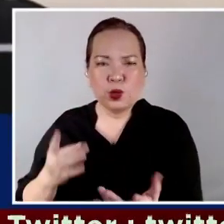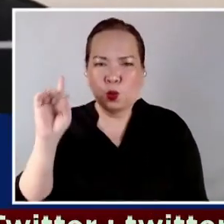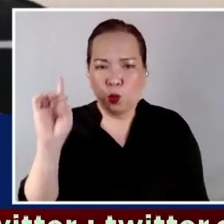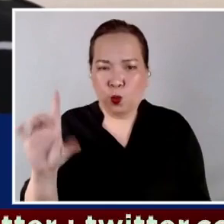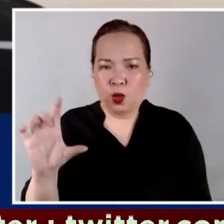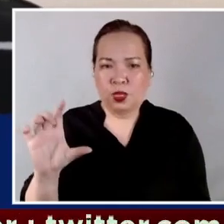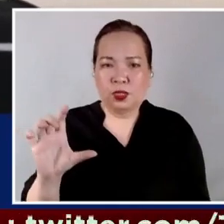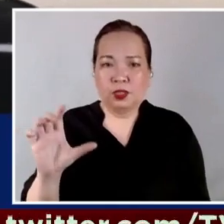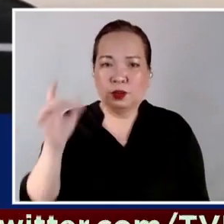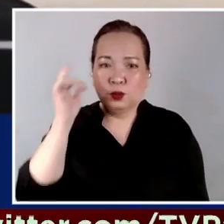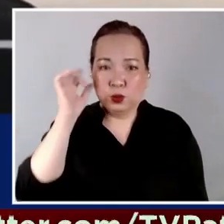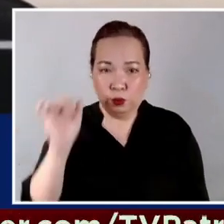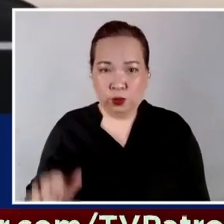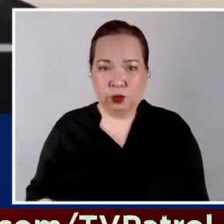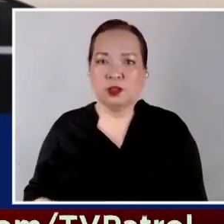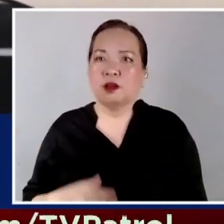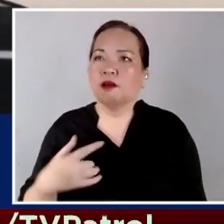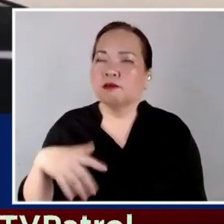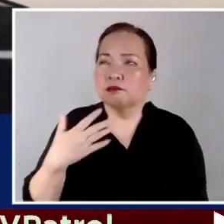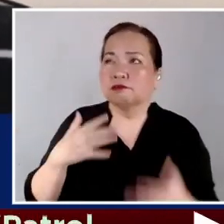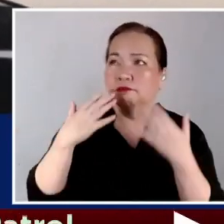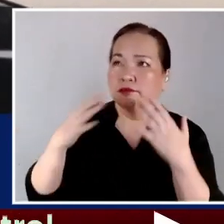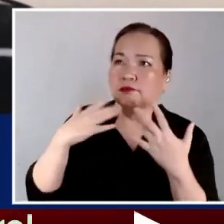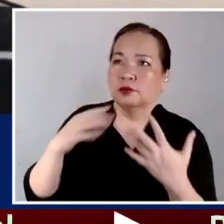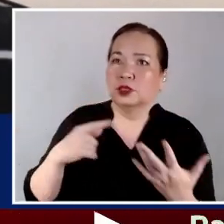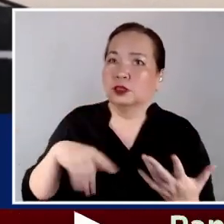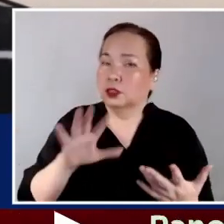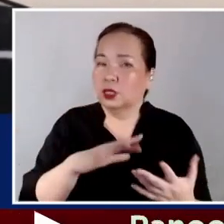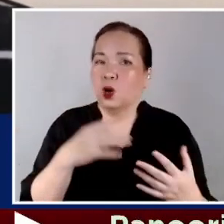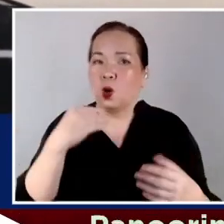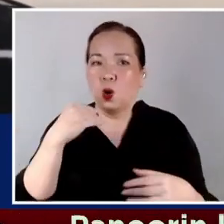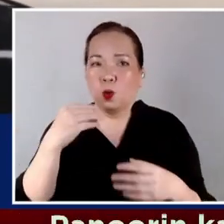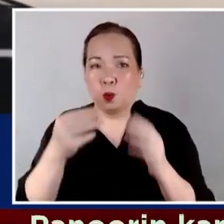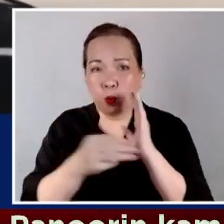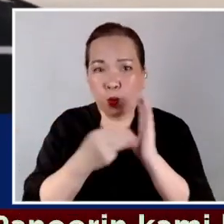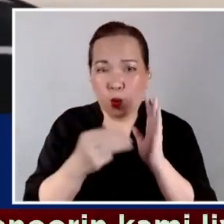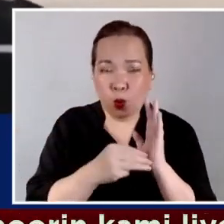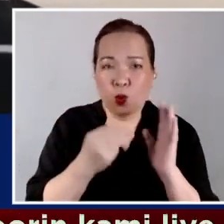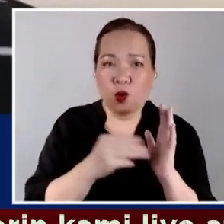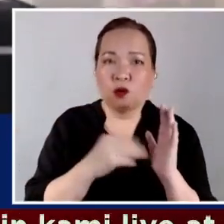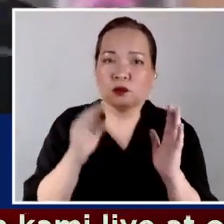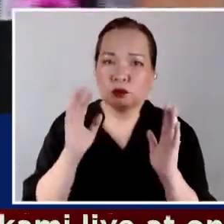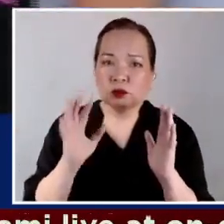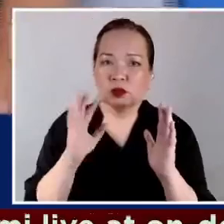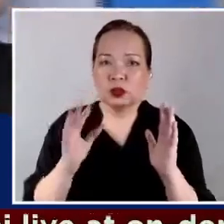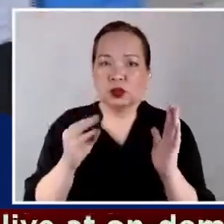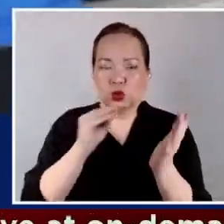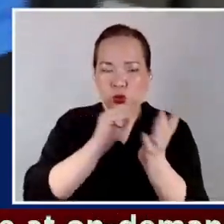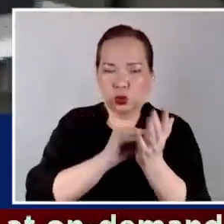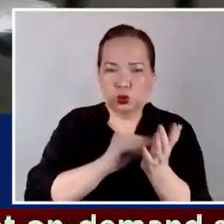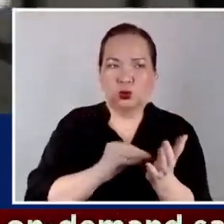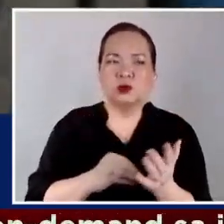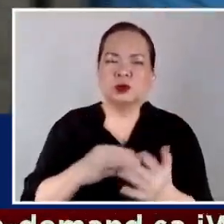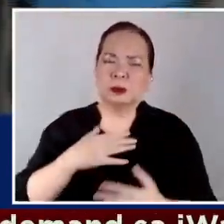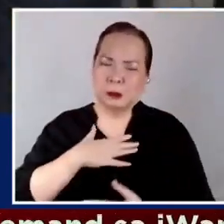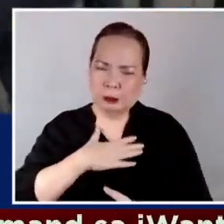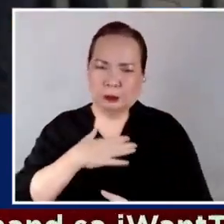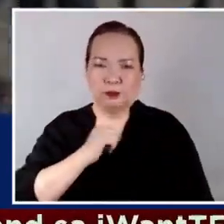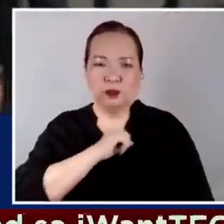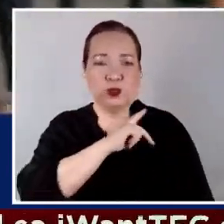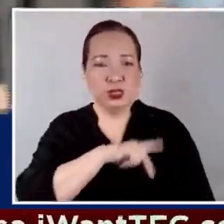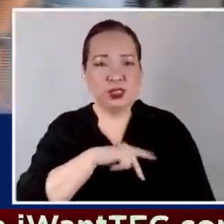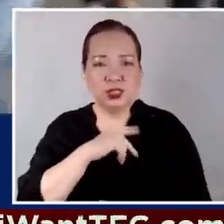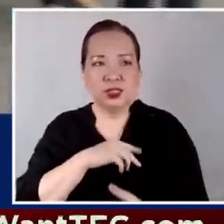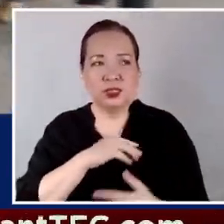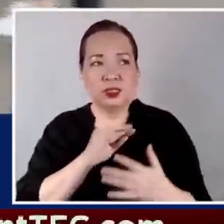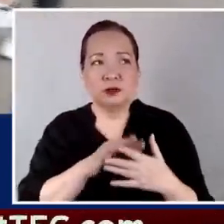sa kanilang paggawa ng kanilang mga modules, ng kanilang mga documents, ilalagay namin yan sa mga